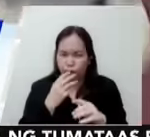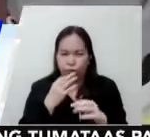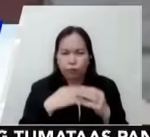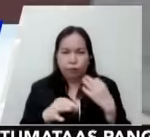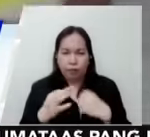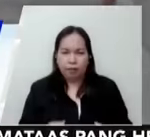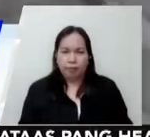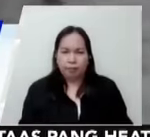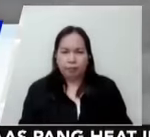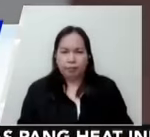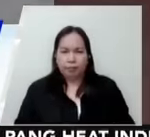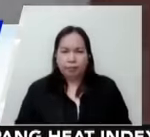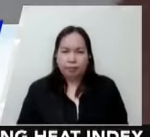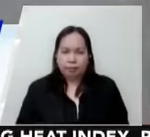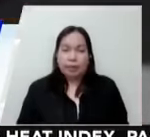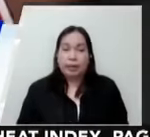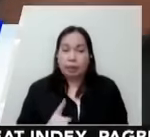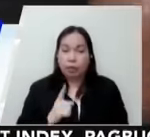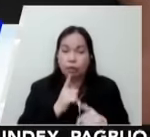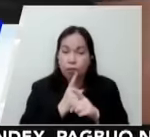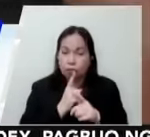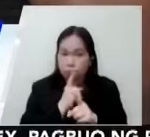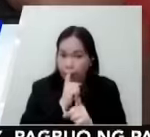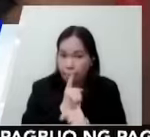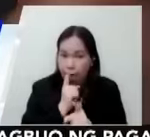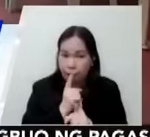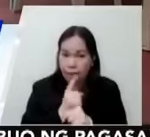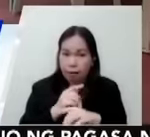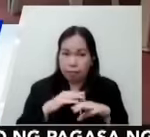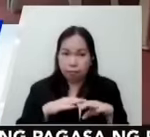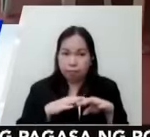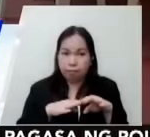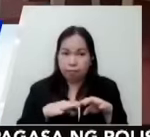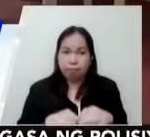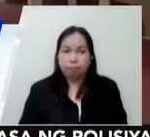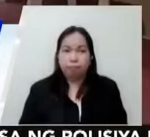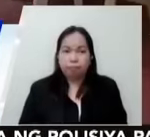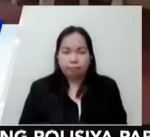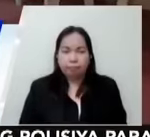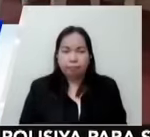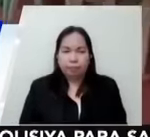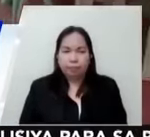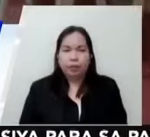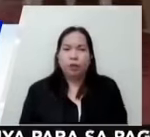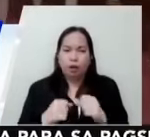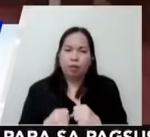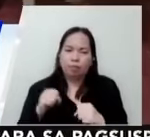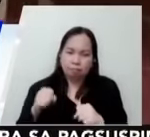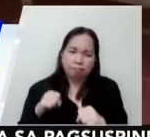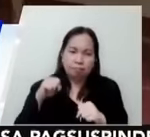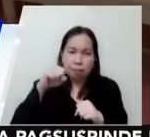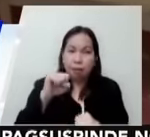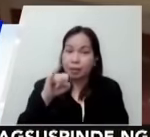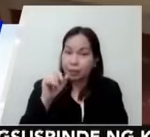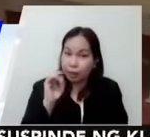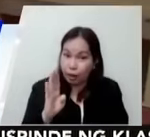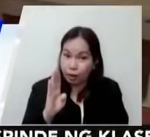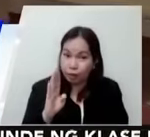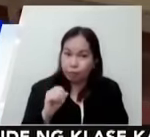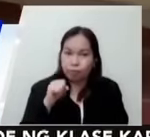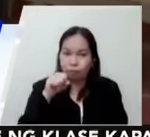yan yung proper na stand sa boxing. Jab. Jab straight.